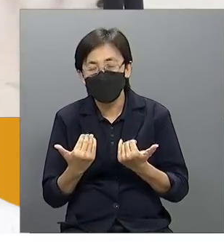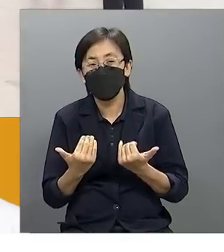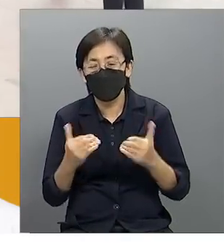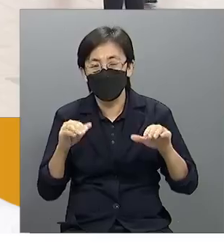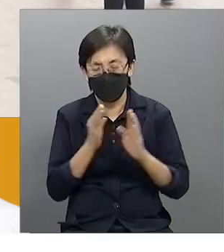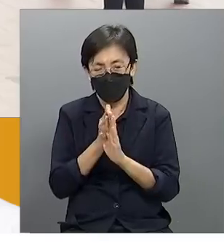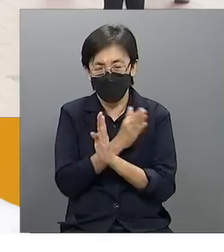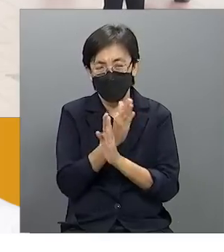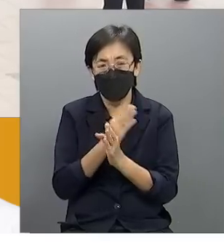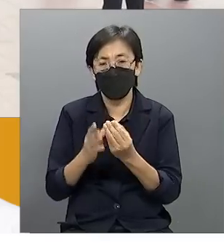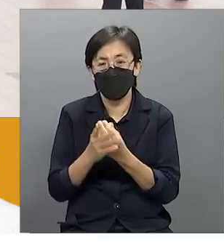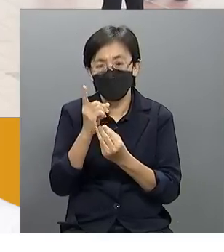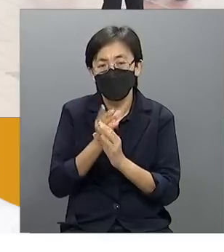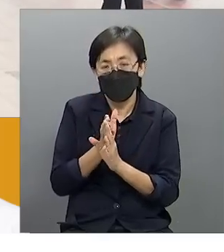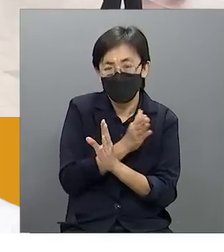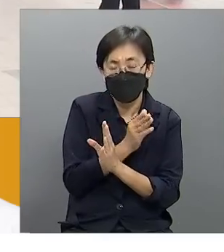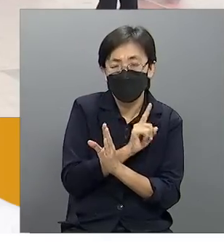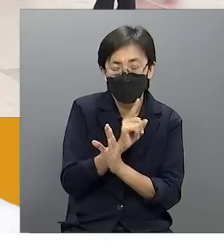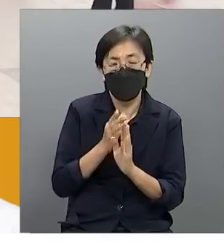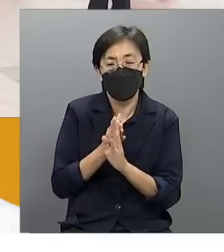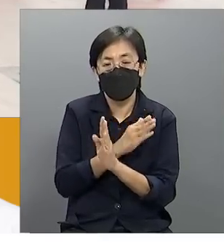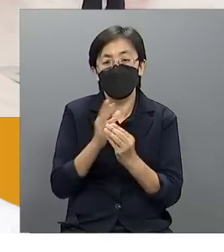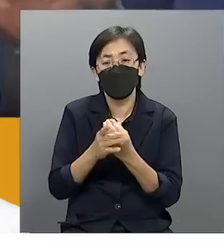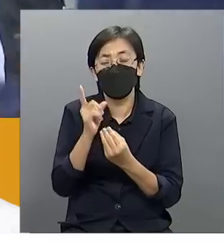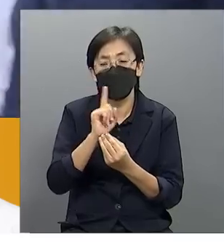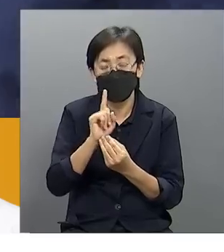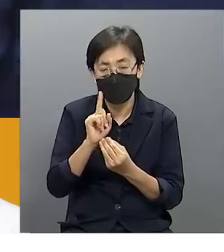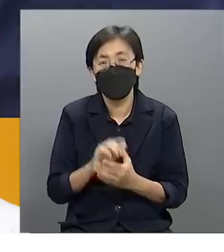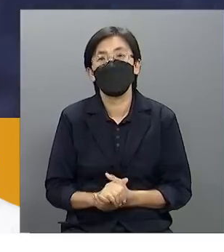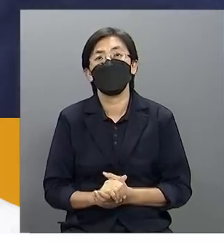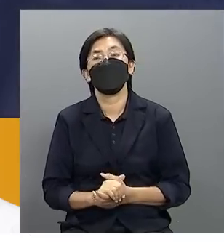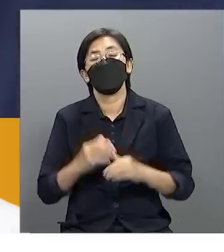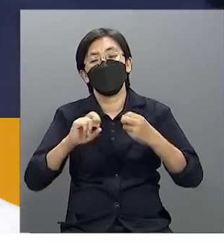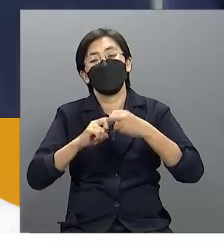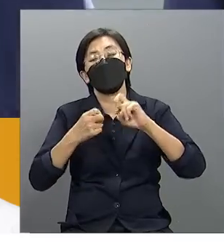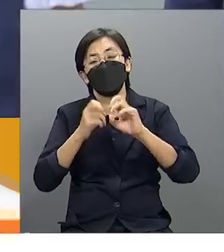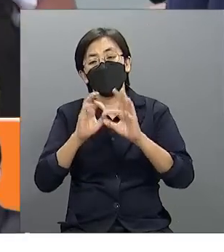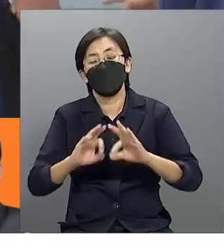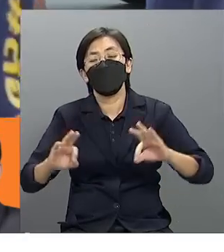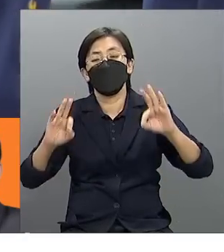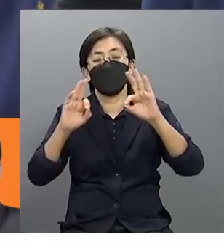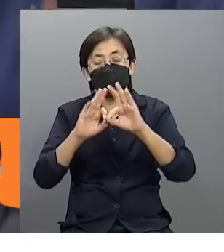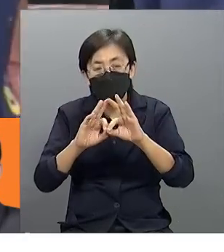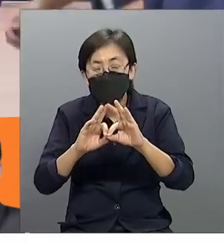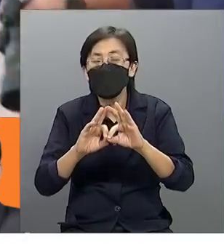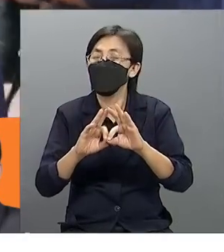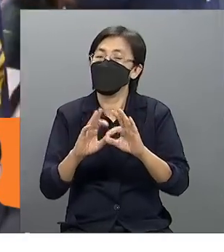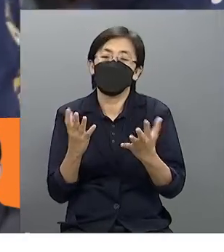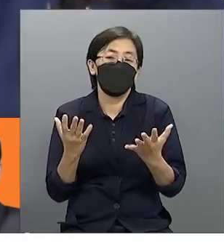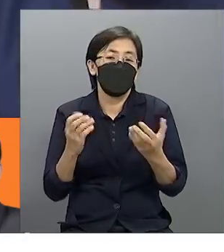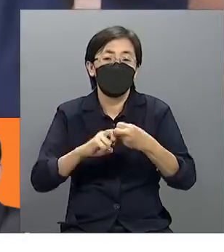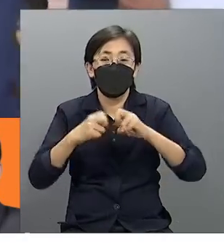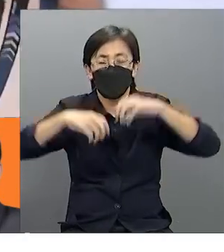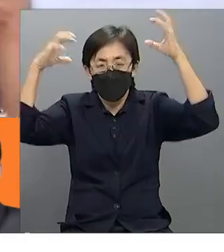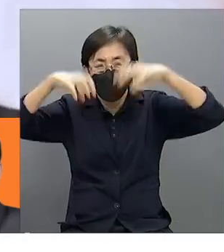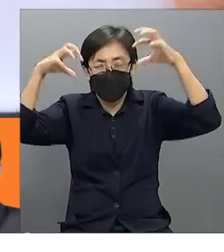ที่เกิดขึ้นแล้วหนึ่งในนั้นก็เป็นปัจจัยที่คุณอัศวินเจออย่างเรื่องของฝนตกเนี่ยต้องยอมรับ